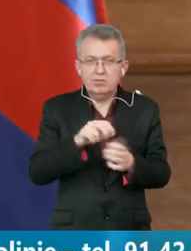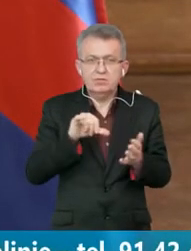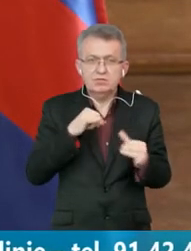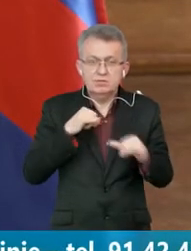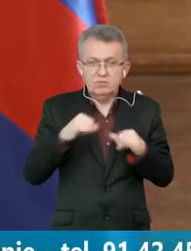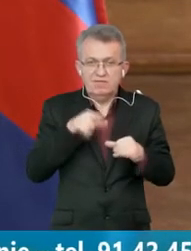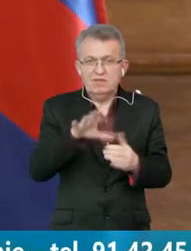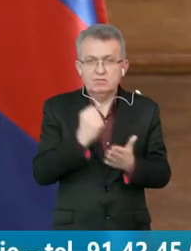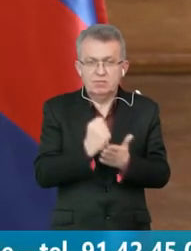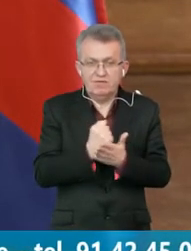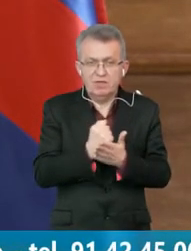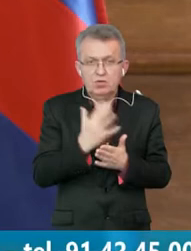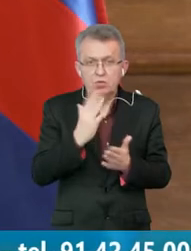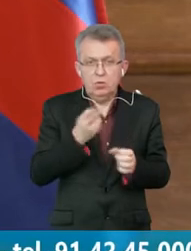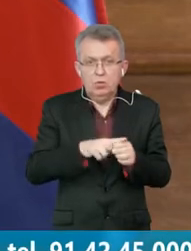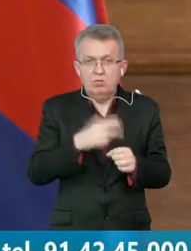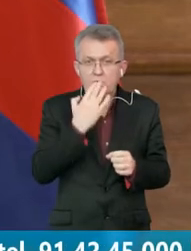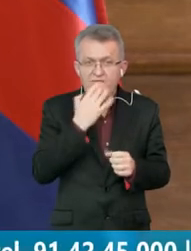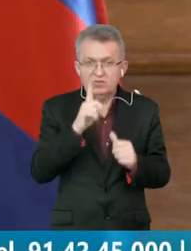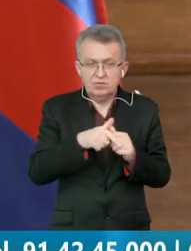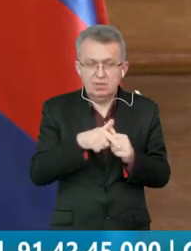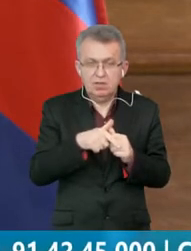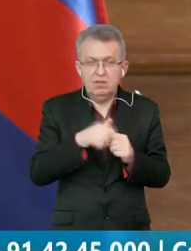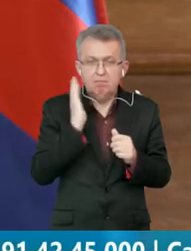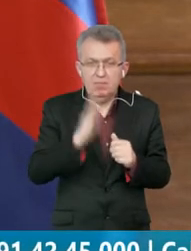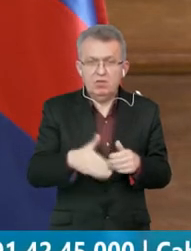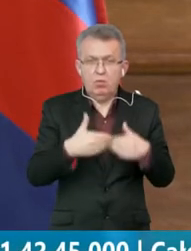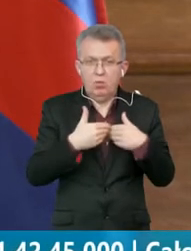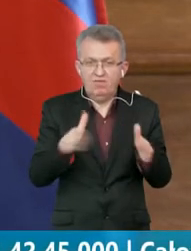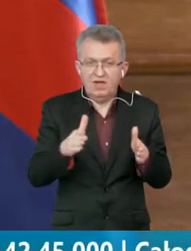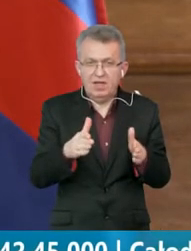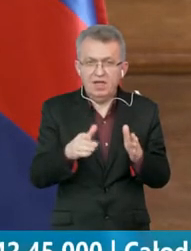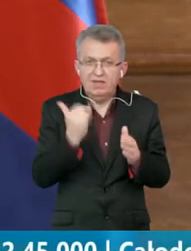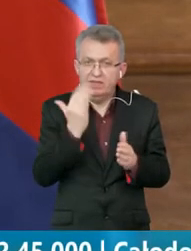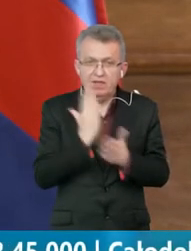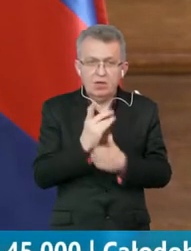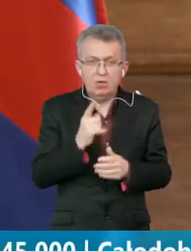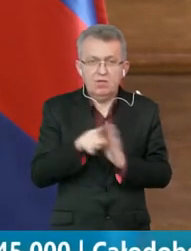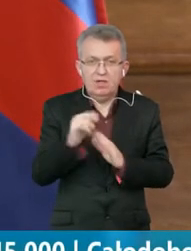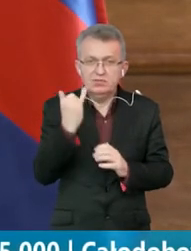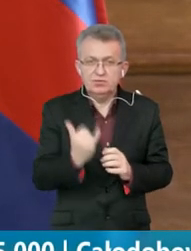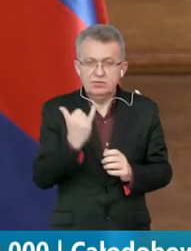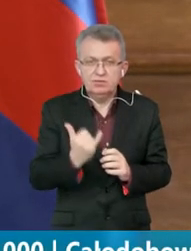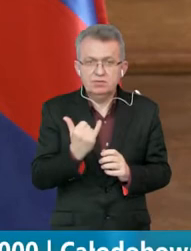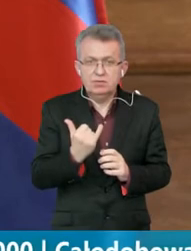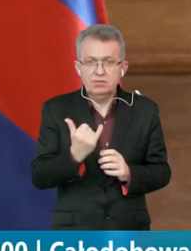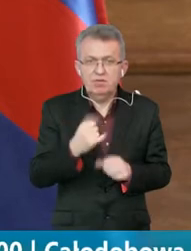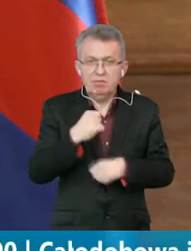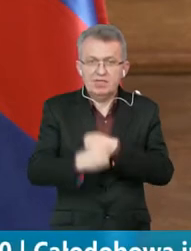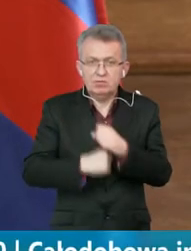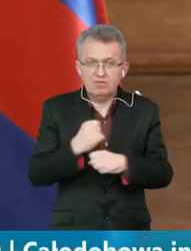tej sprawie, które mówi, że placówki będą otwarte jedynie dla dzieci